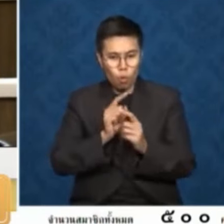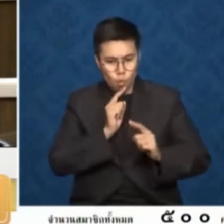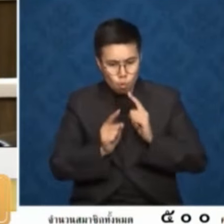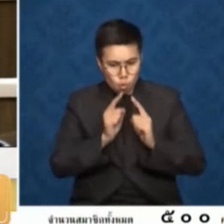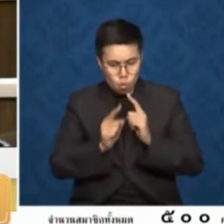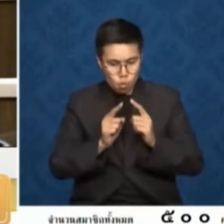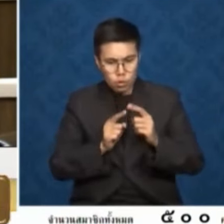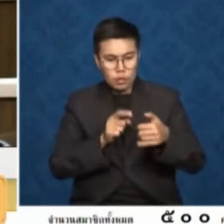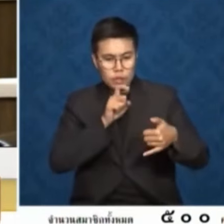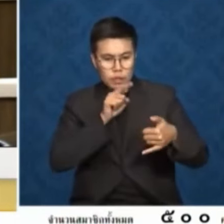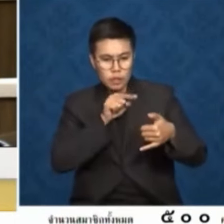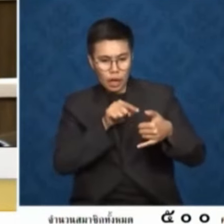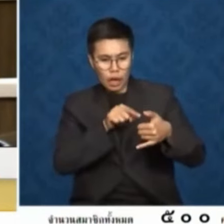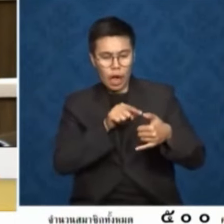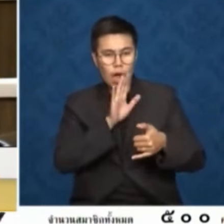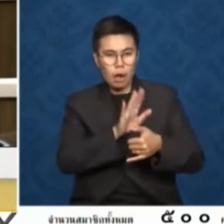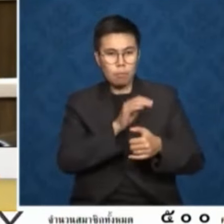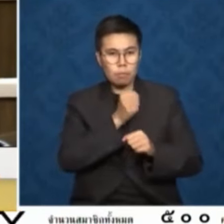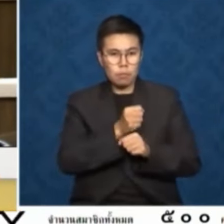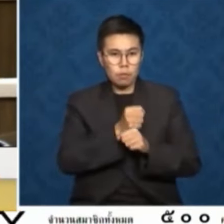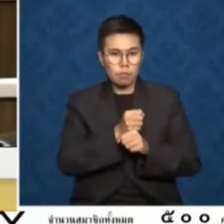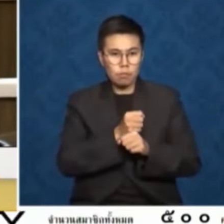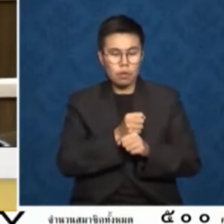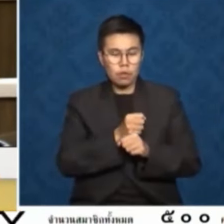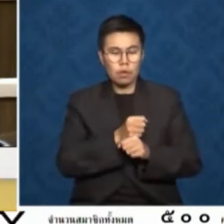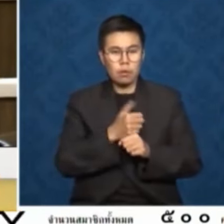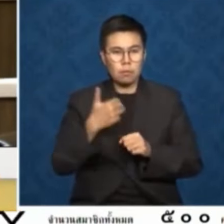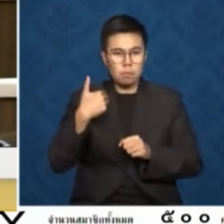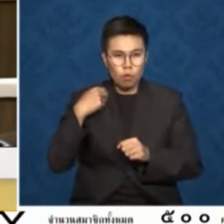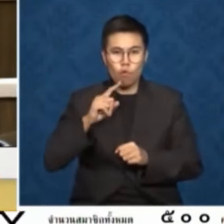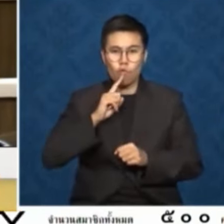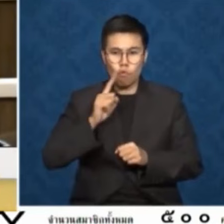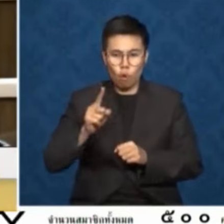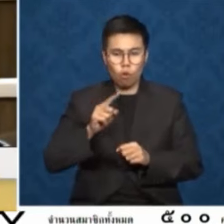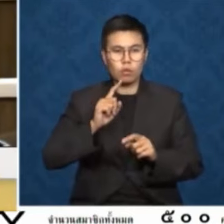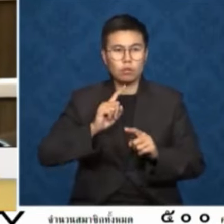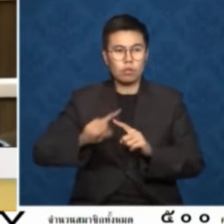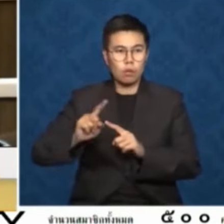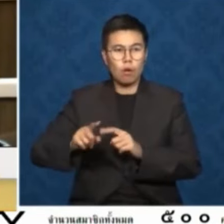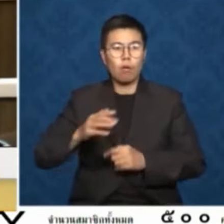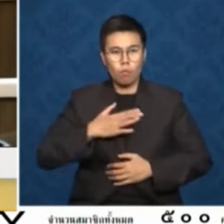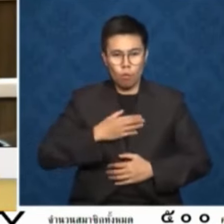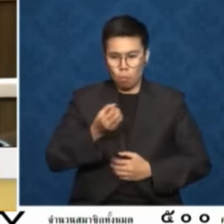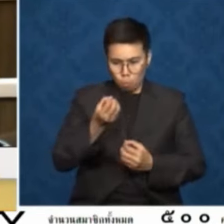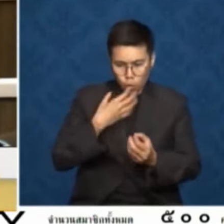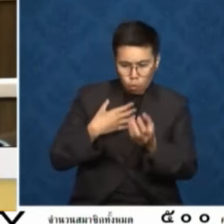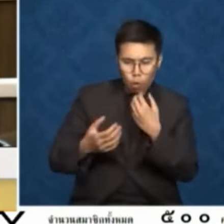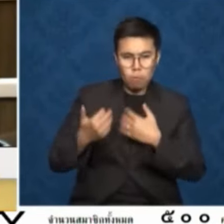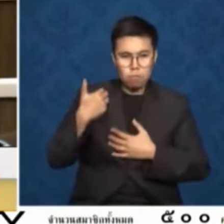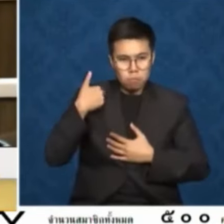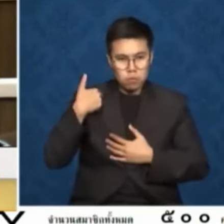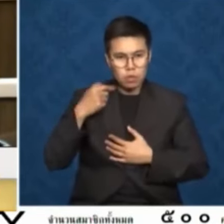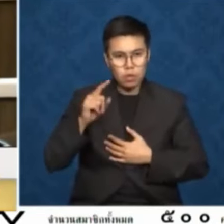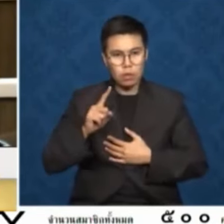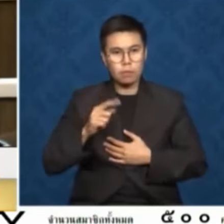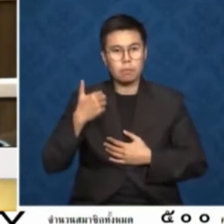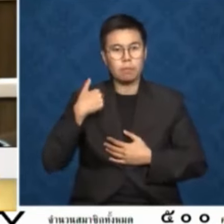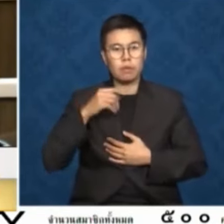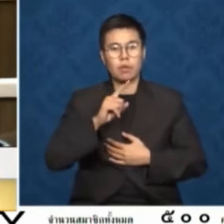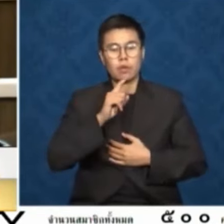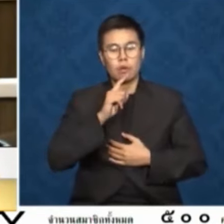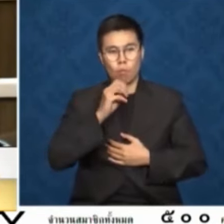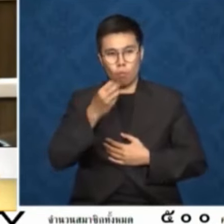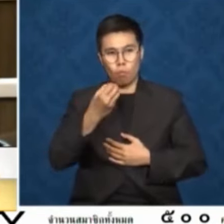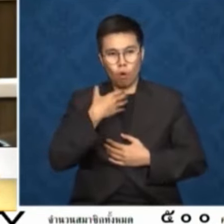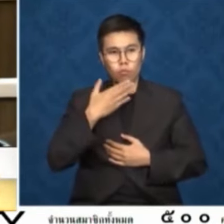ครับทั้งฝ่ายการเมืองทั้งฝ่ายประจำร้องทุกข์ร้องเรียนผมมาตลอดเลยครับนะครับมีการเคลื่อนไหวเรียกร้องม